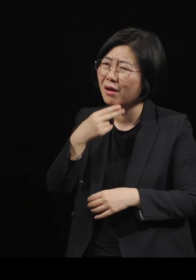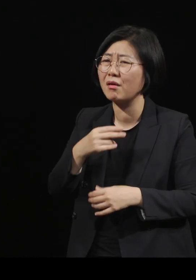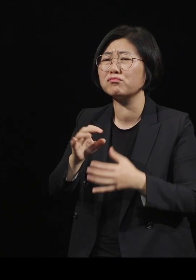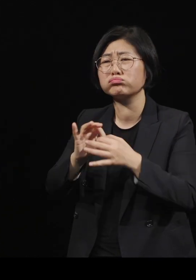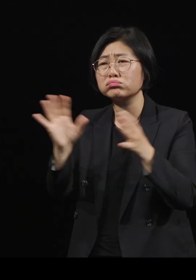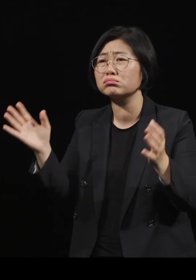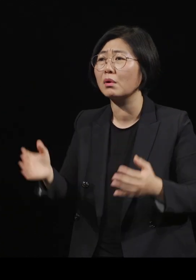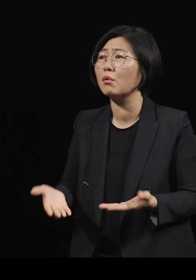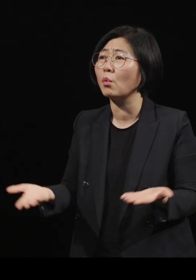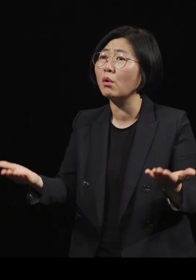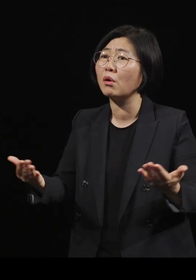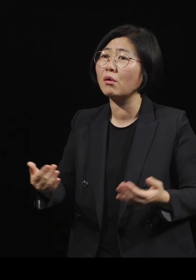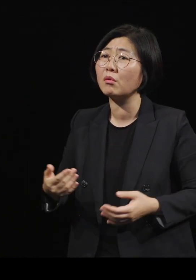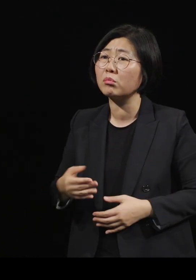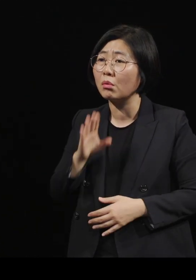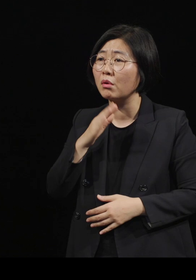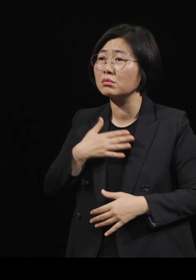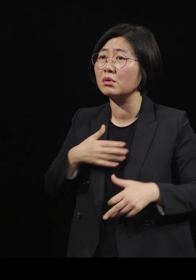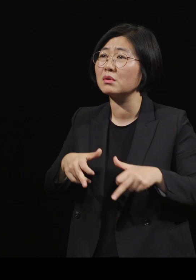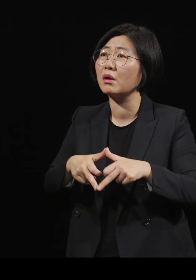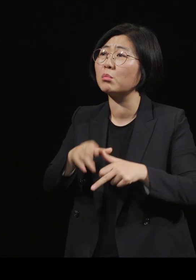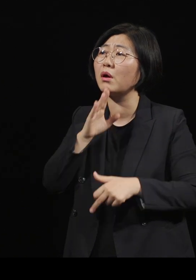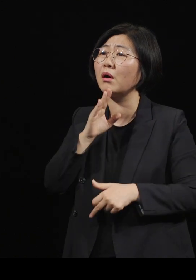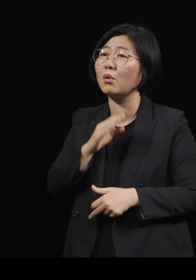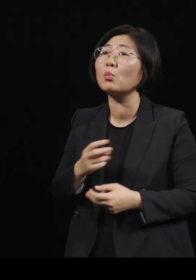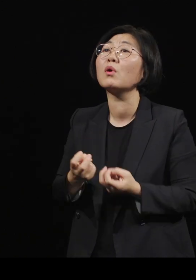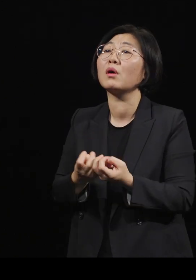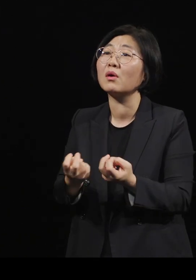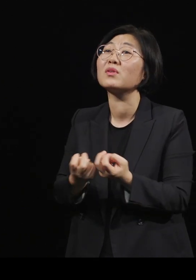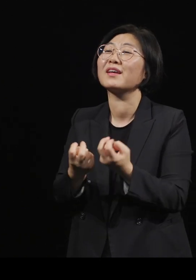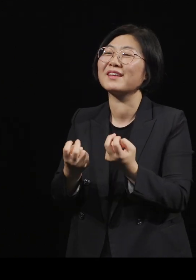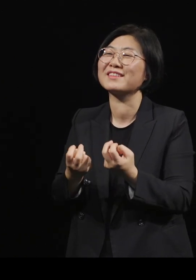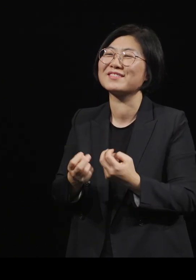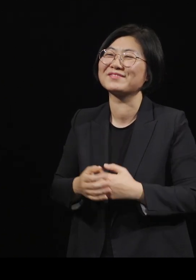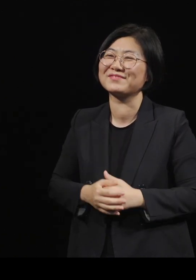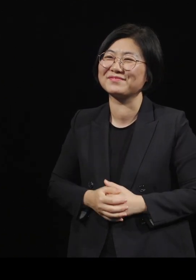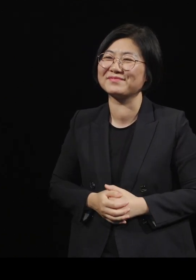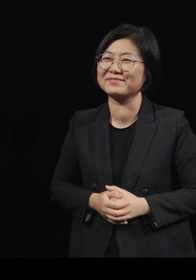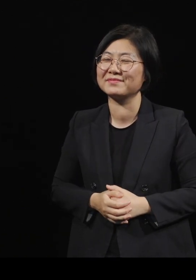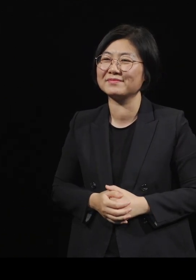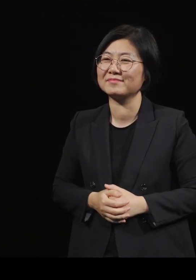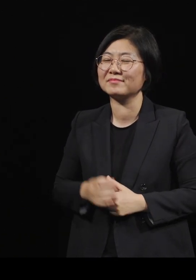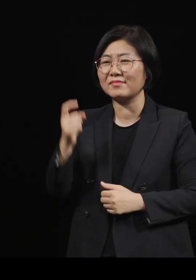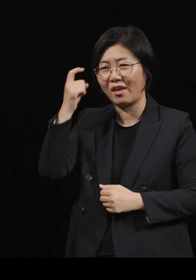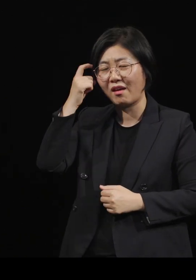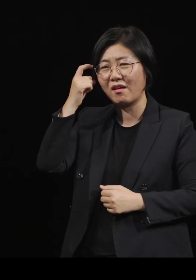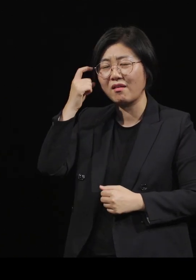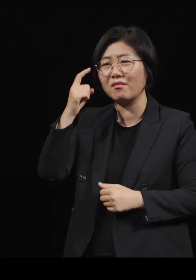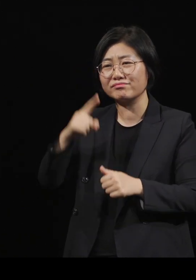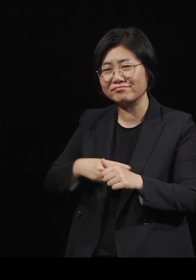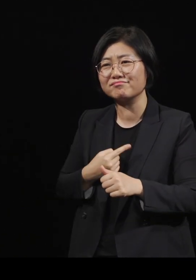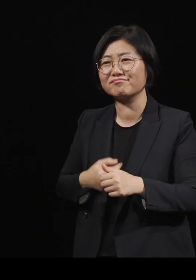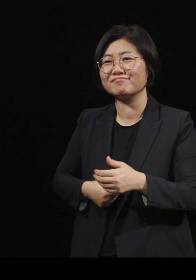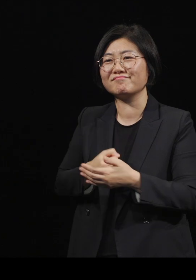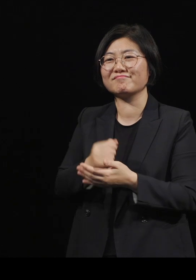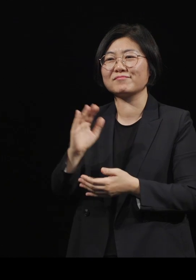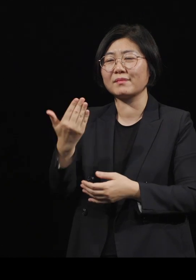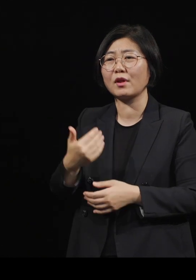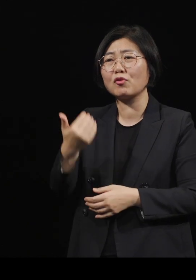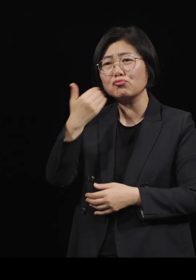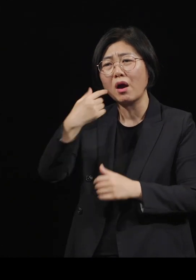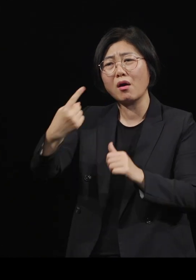어쩌거나 그래 나 장애인이야 어쩔 건데 라고 생각을 할 수 있게 되었고,